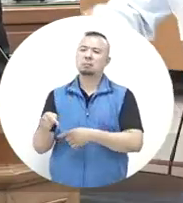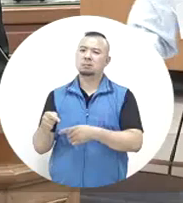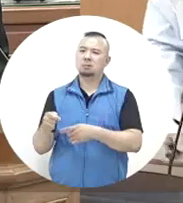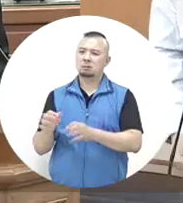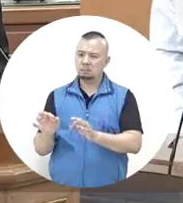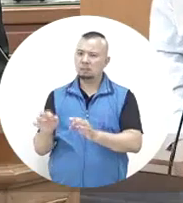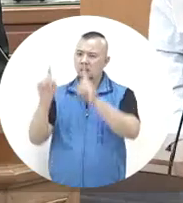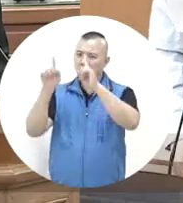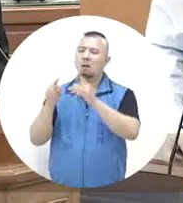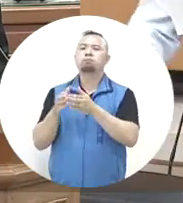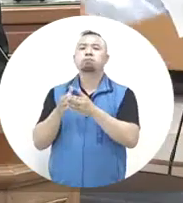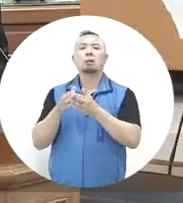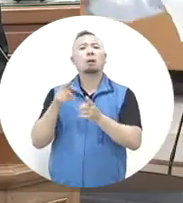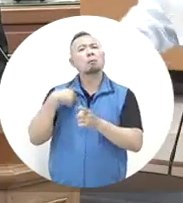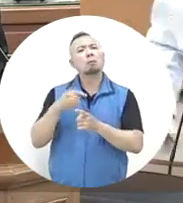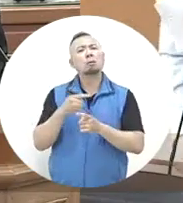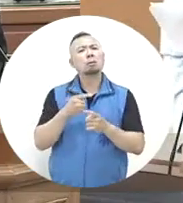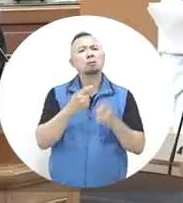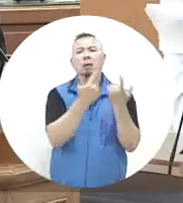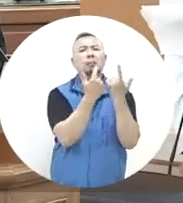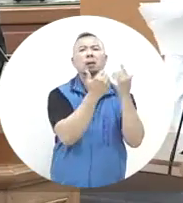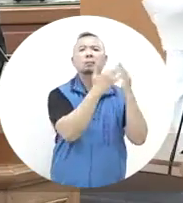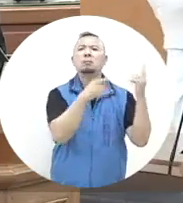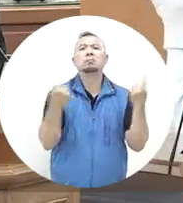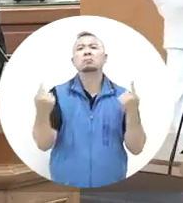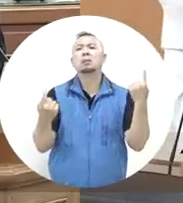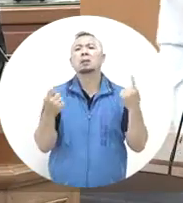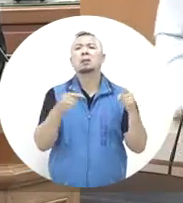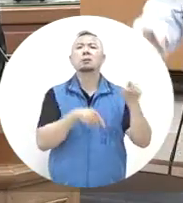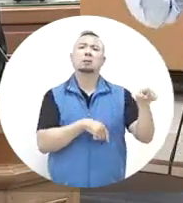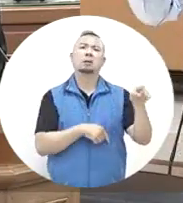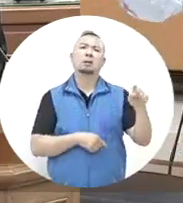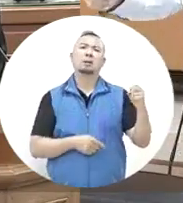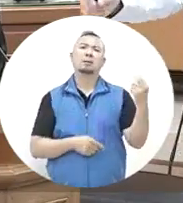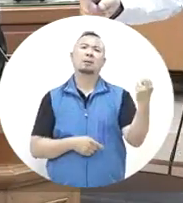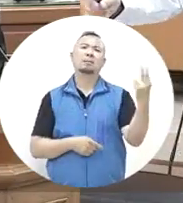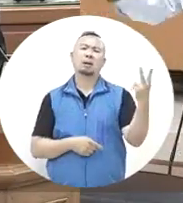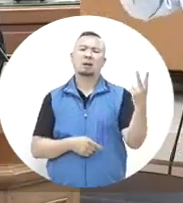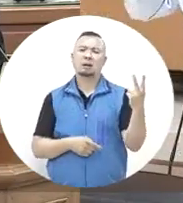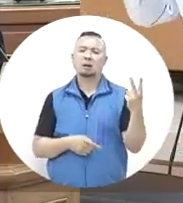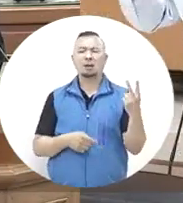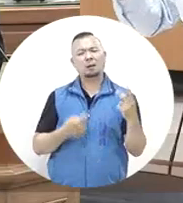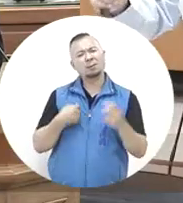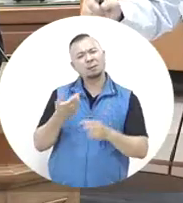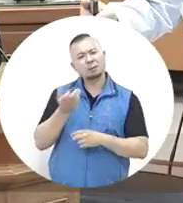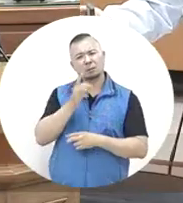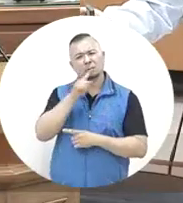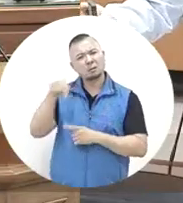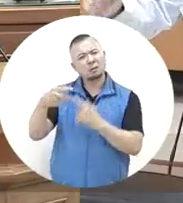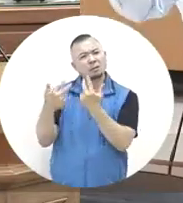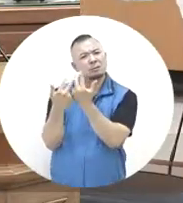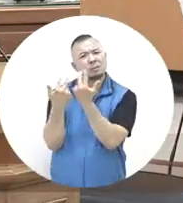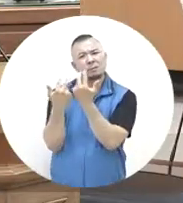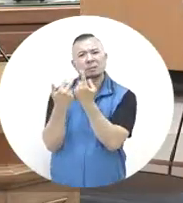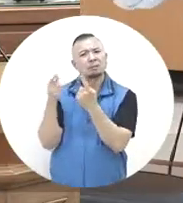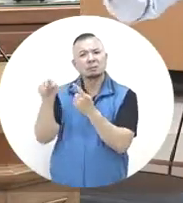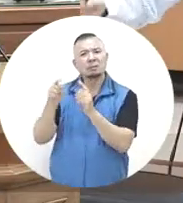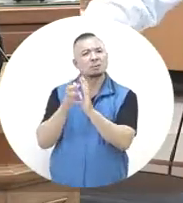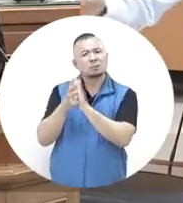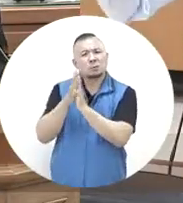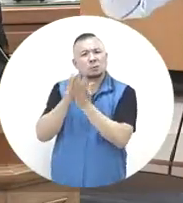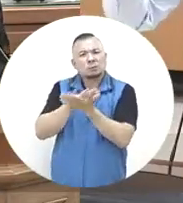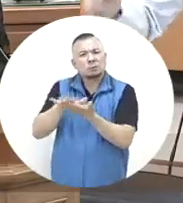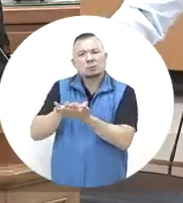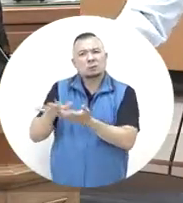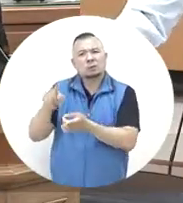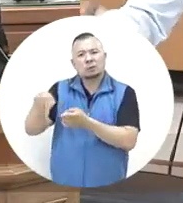什么我要讲台北市，因为台北市人家调到200欸齁，啊，我要刚刚讲的就是说我们新北市的清洁队员比台北市